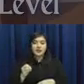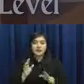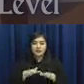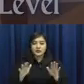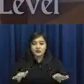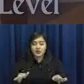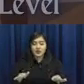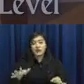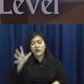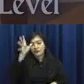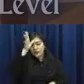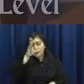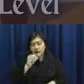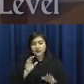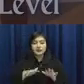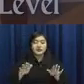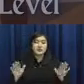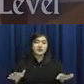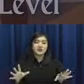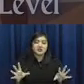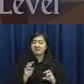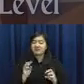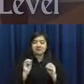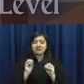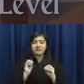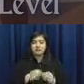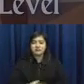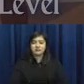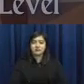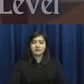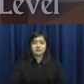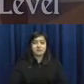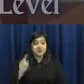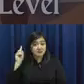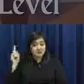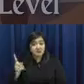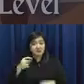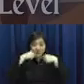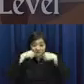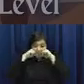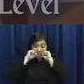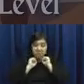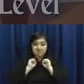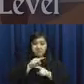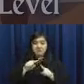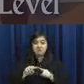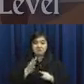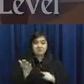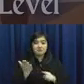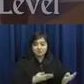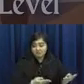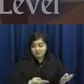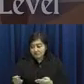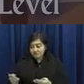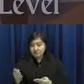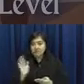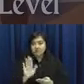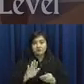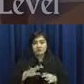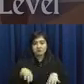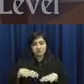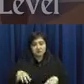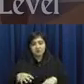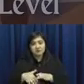Eh, lagi, sa trabaho. Ang mahirap nga nito, sir, dala-dala yung trabaho sa bahay. Ha? Dala-dala. Kaya pagdating